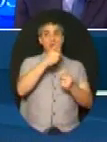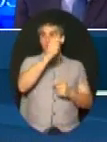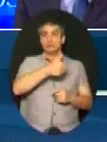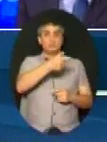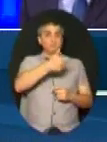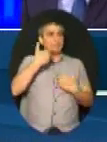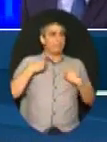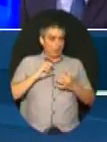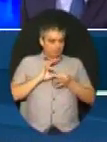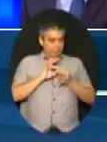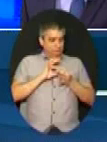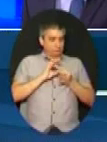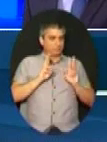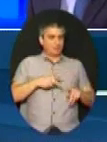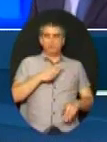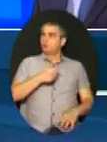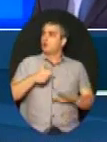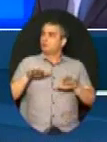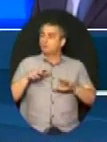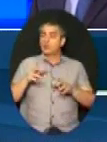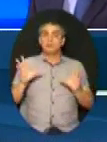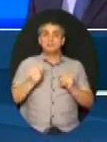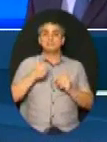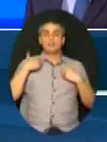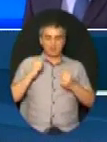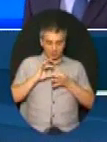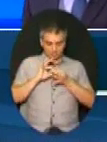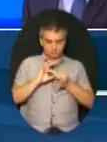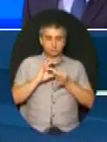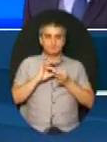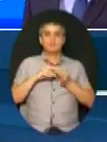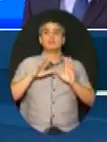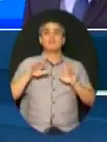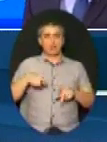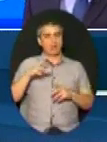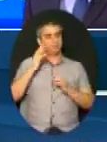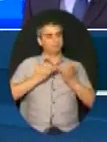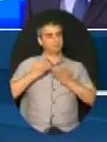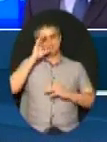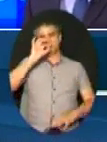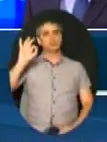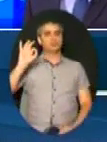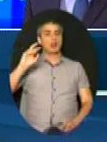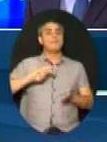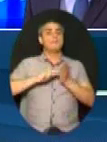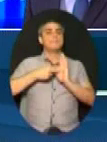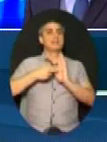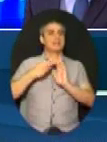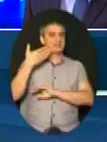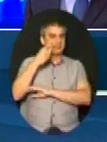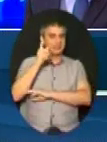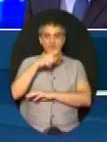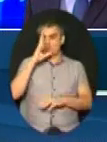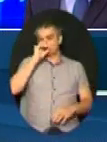צמוד יד ביד. ראש הממשלה הולך עם שר הביטחון יד ביד, וגם בגישה המדינית שלהם,